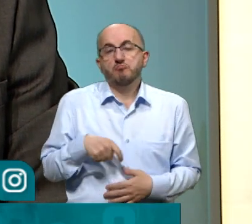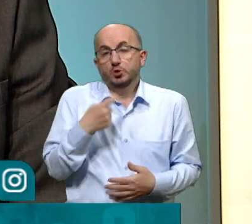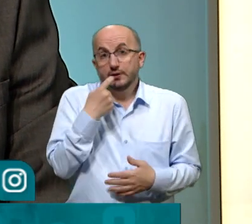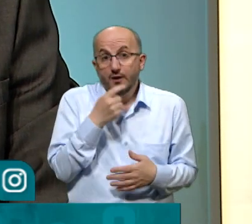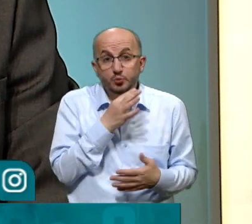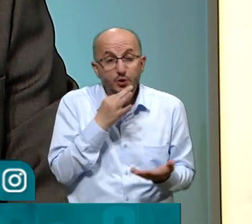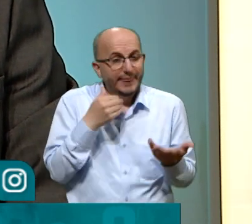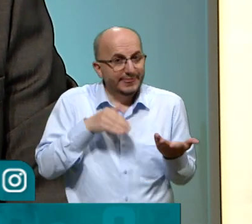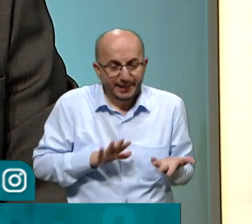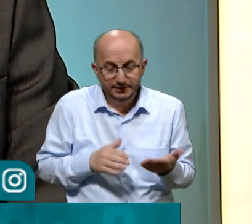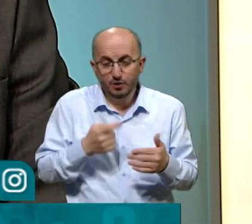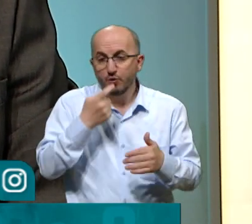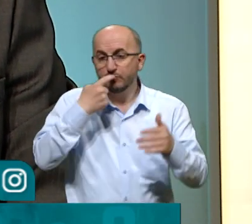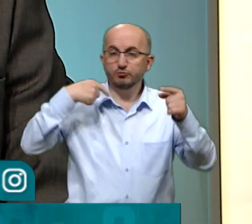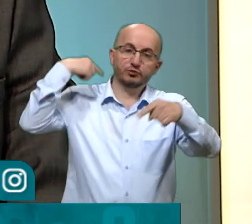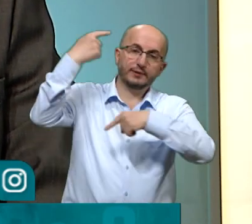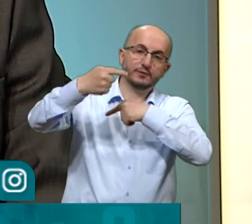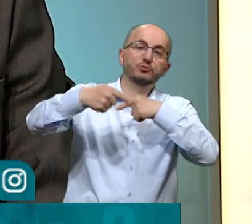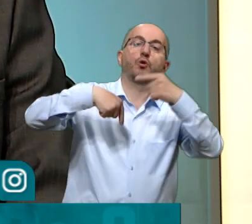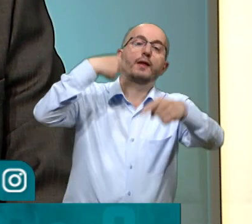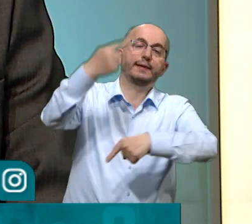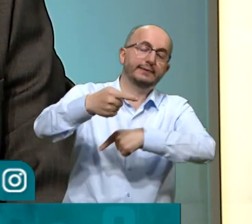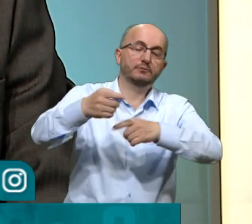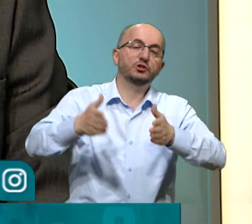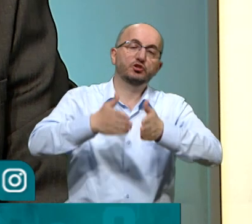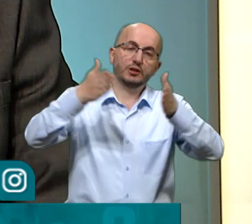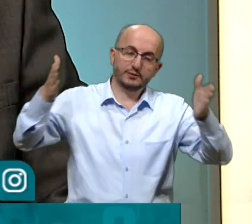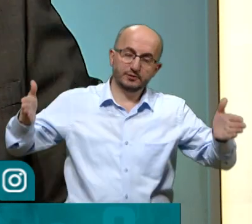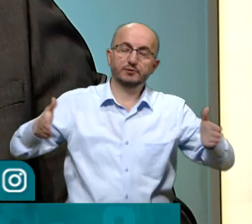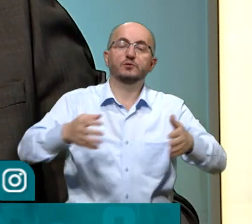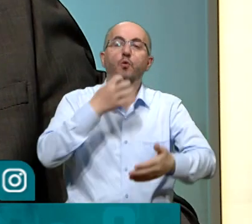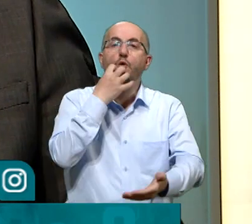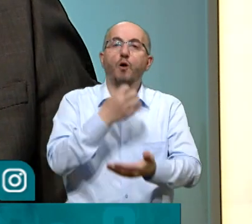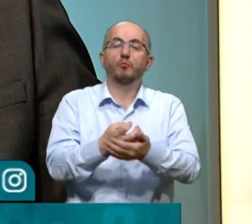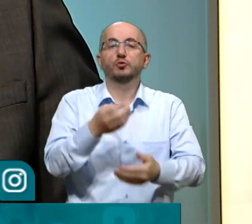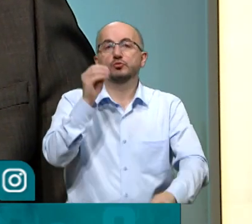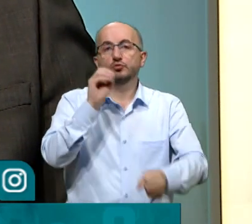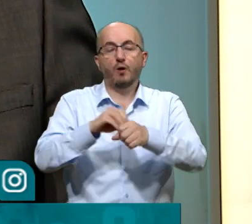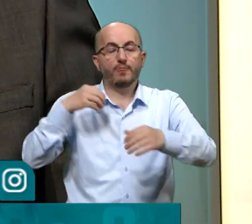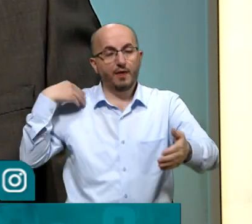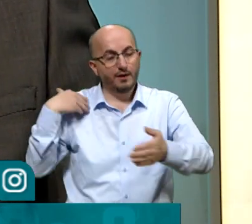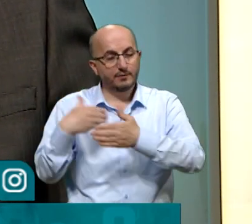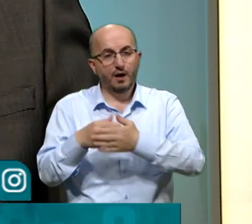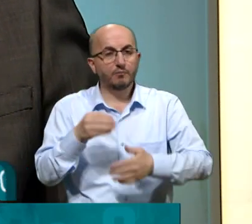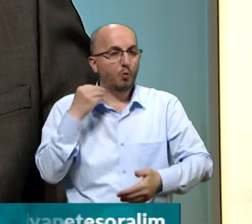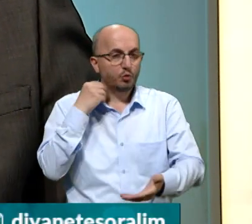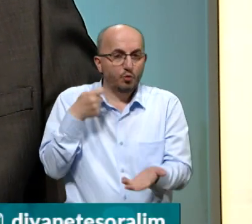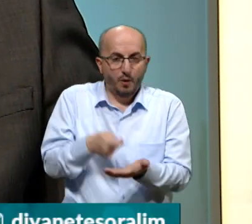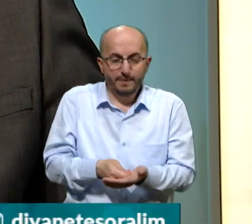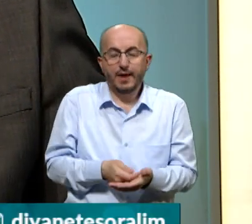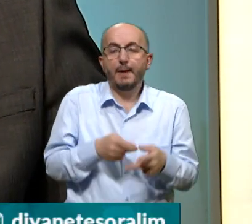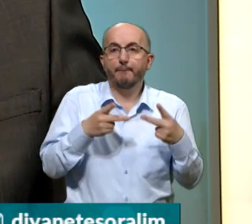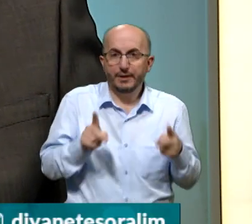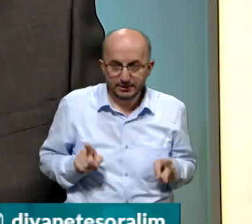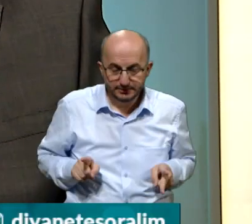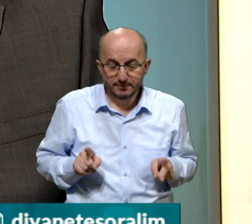değildin o zaman Önümüzdeki yıl Önümüzdeki böyle geniş akü ömrümün sonuna kadar tanıyor ve Ahlak ne yapar yapılabilir